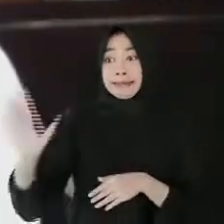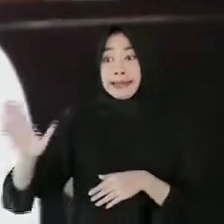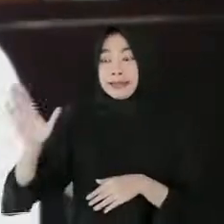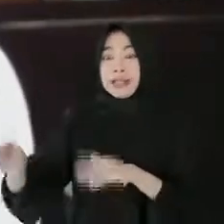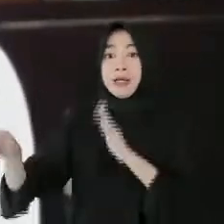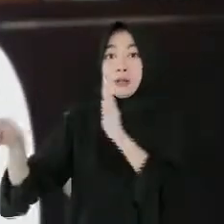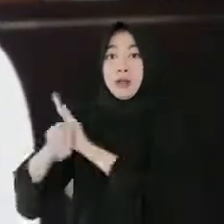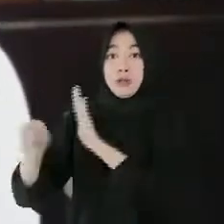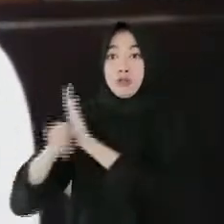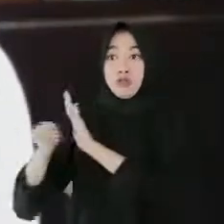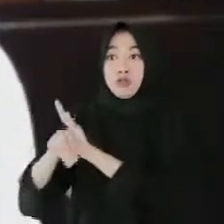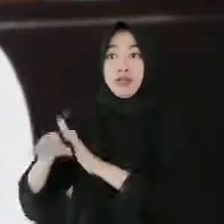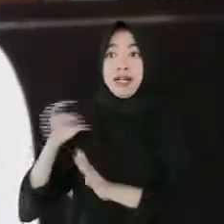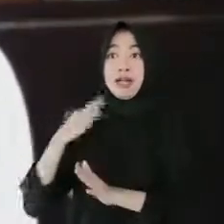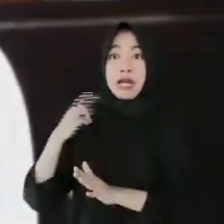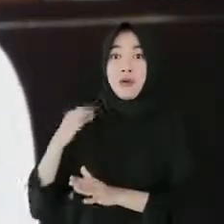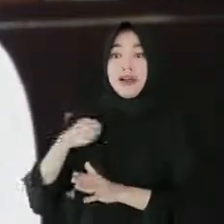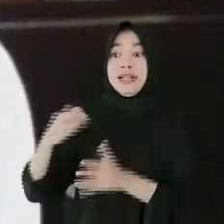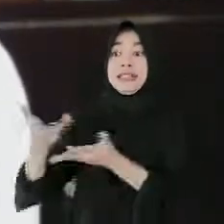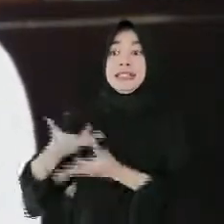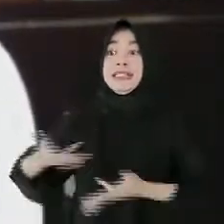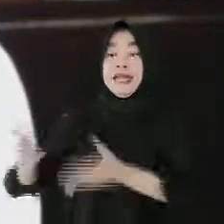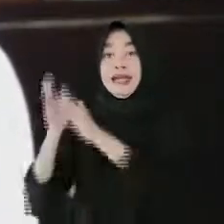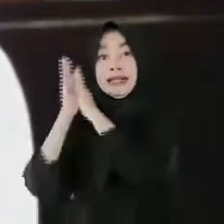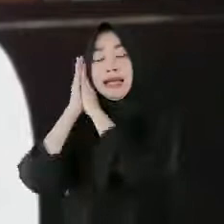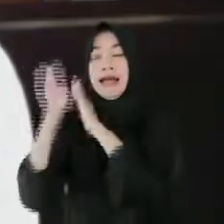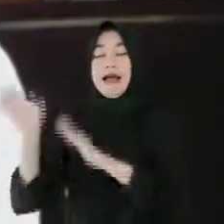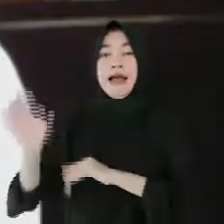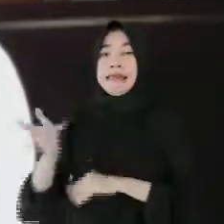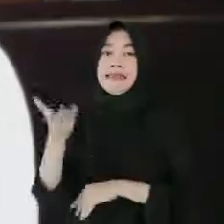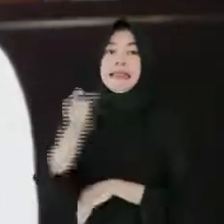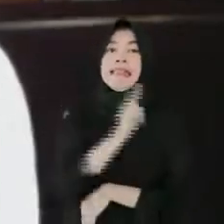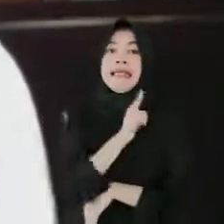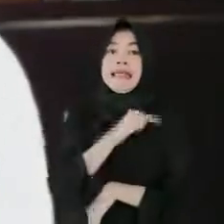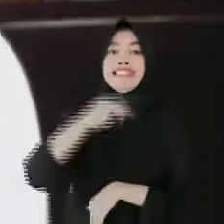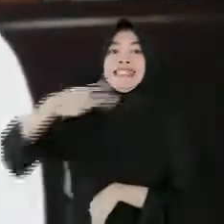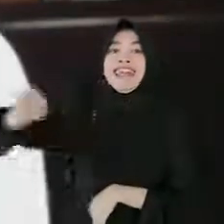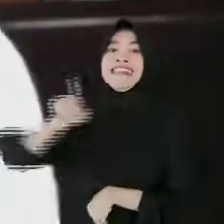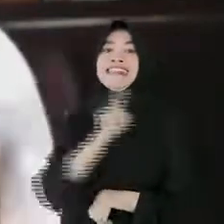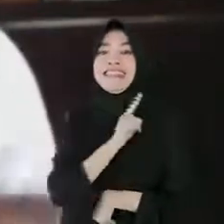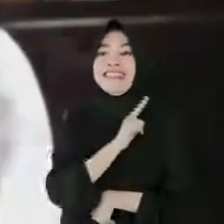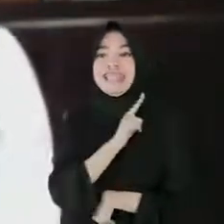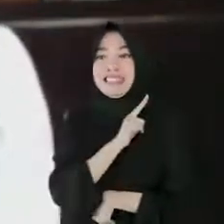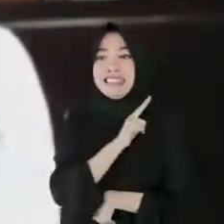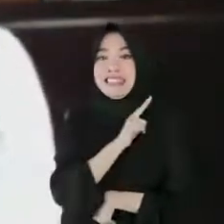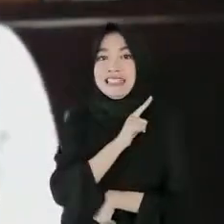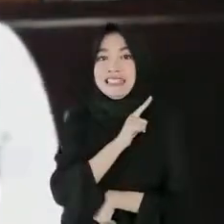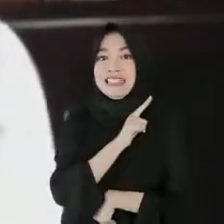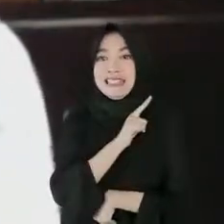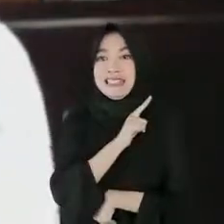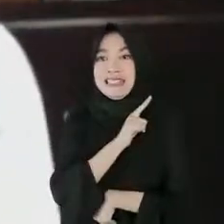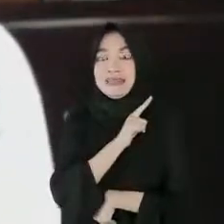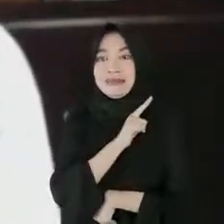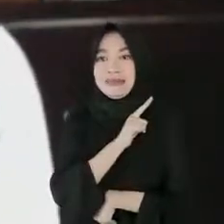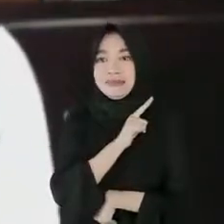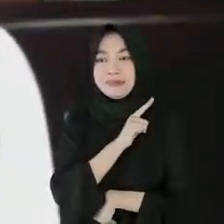mereka tidak kita sediakan akomodasi mereka tinggal empat masing-masing akibatnya interaksi